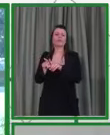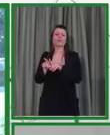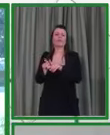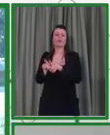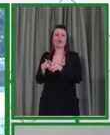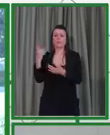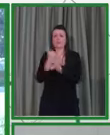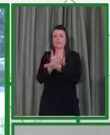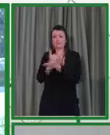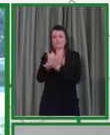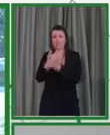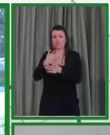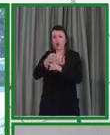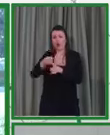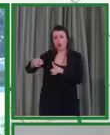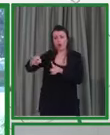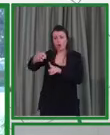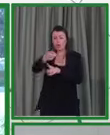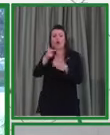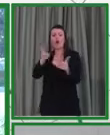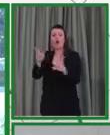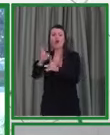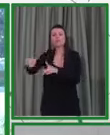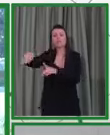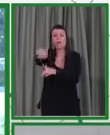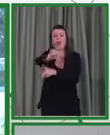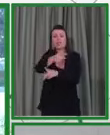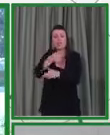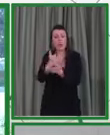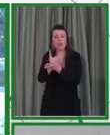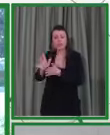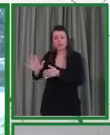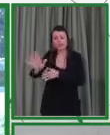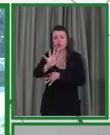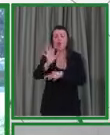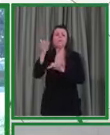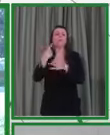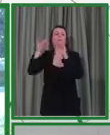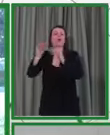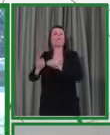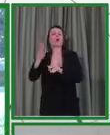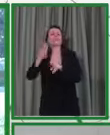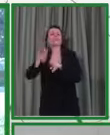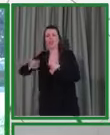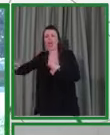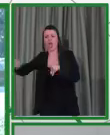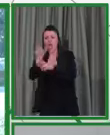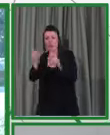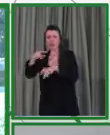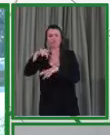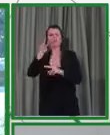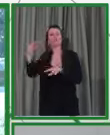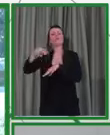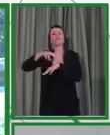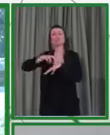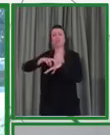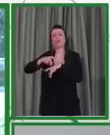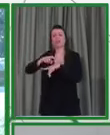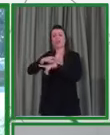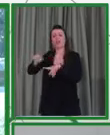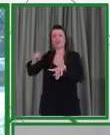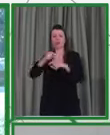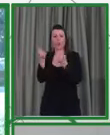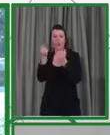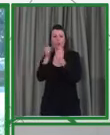letto per le persone che erano clinicamente guariti e una risposta che si sta strutturando anche per il territorio perché